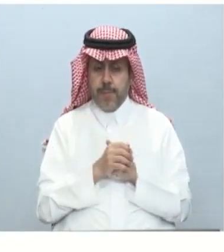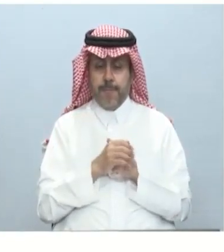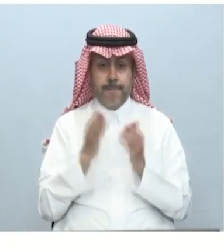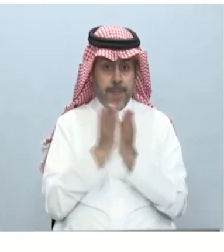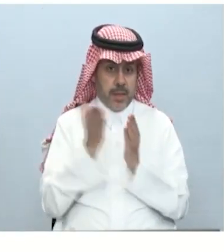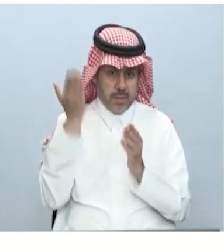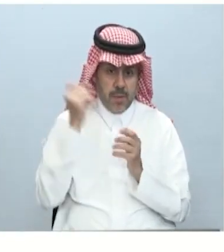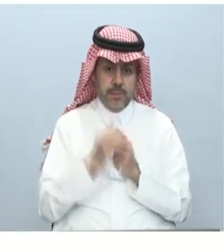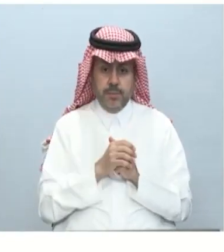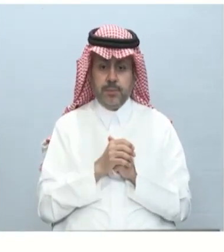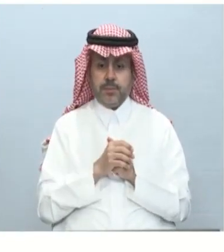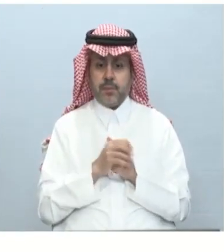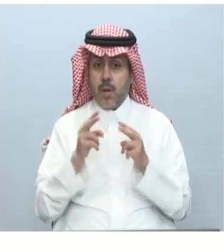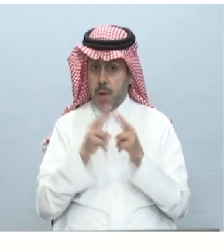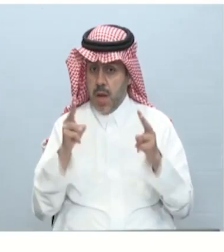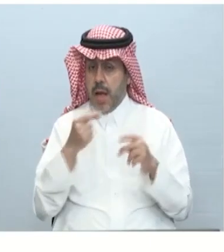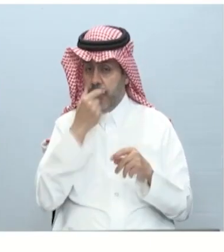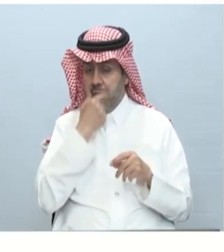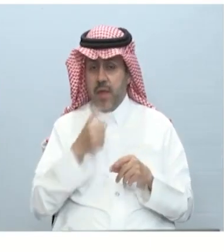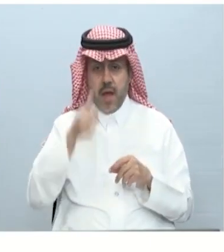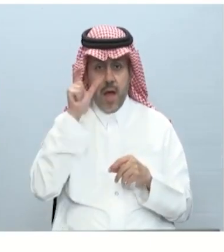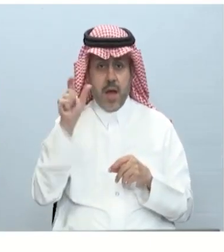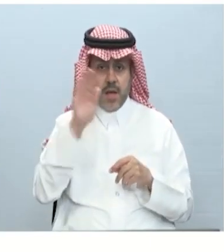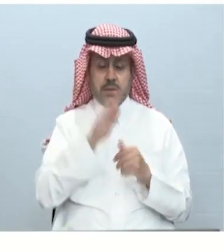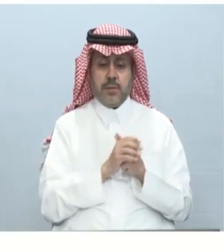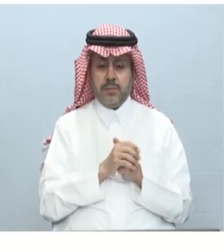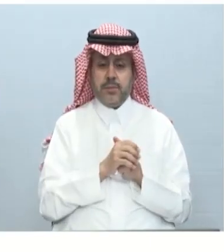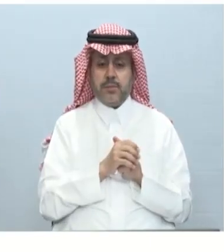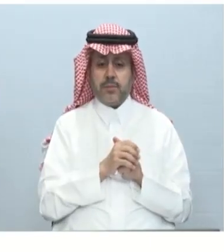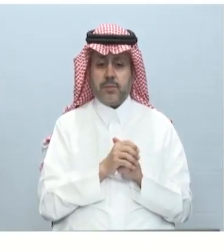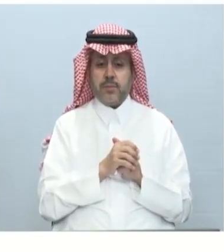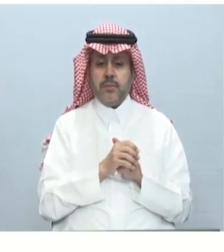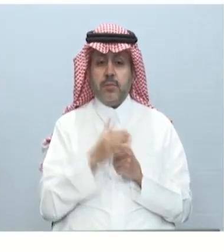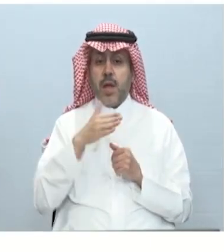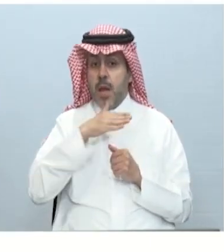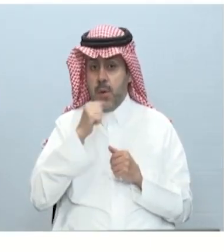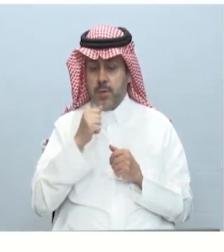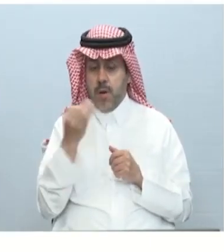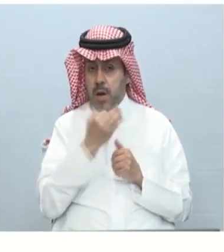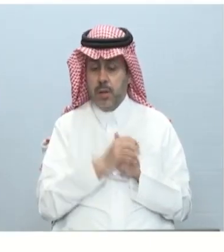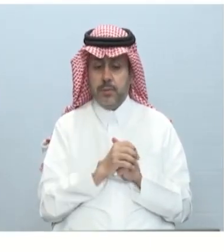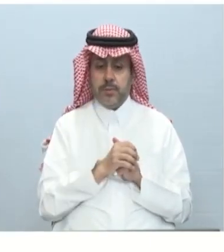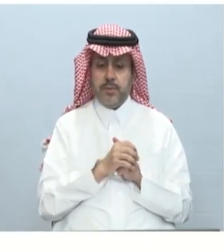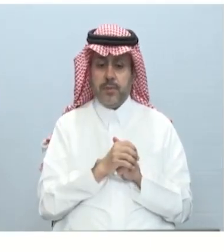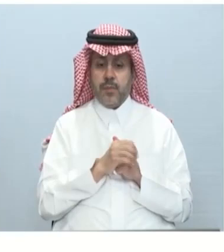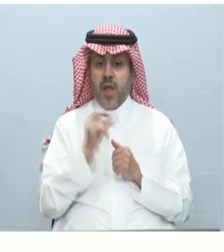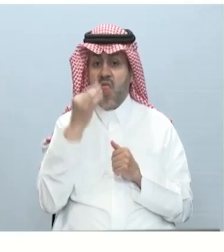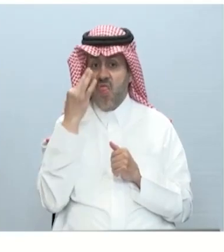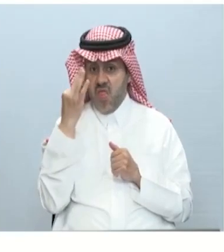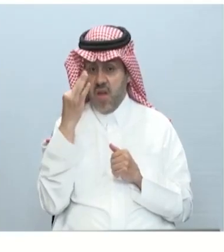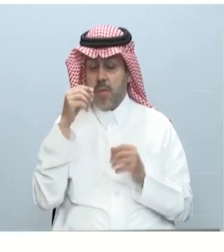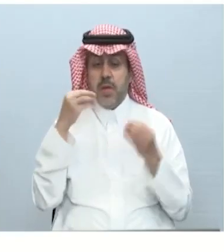الدرس الماضي وبينا لكم الحديث الذي بيناه لكم انه هناك ثلاث امور ما اجتمعت فيه فقد